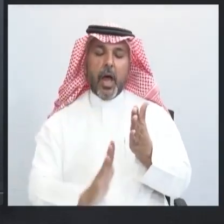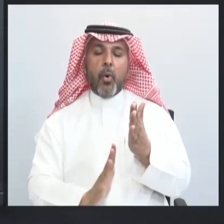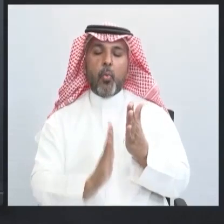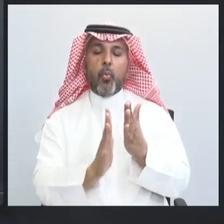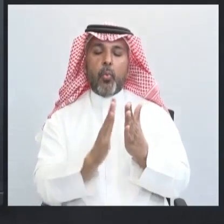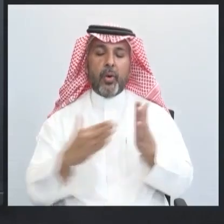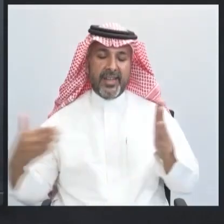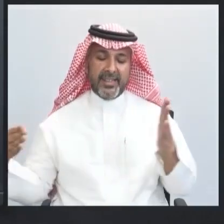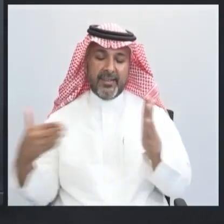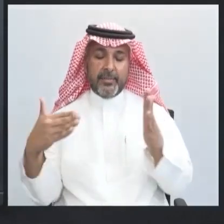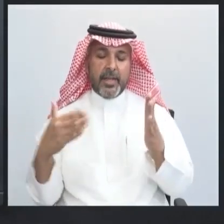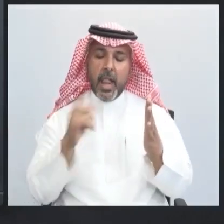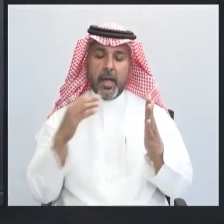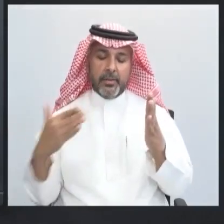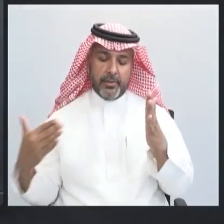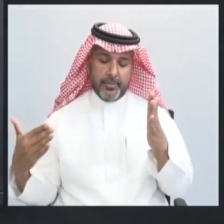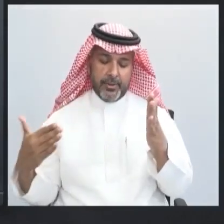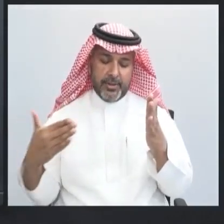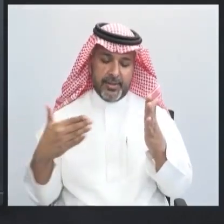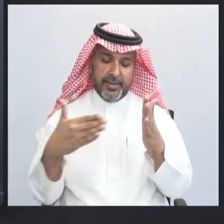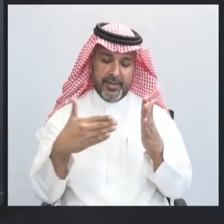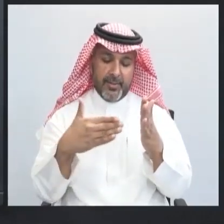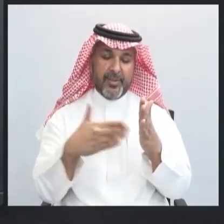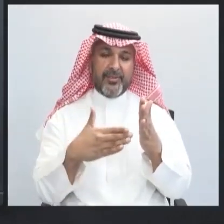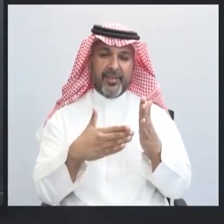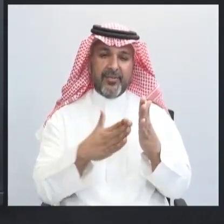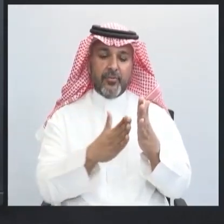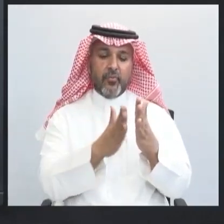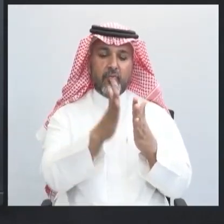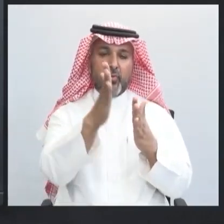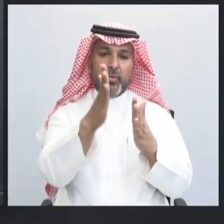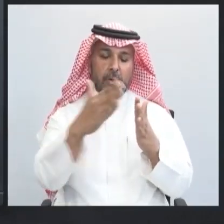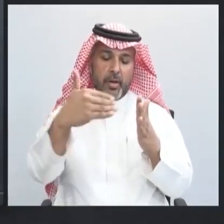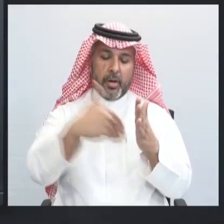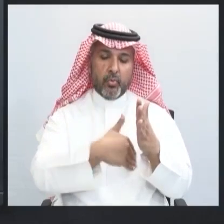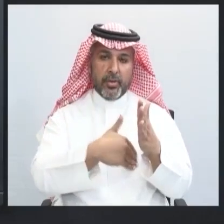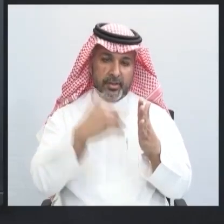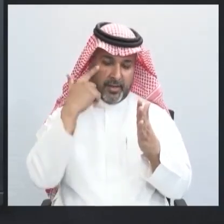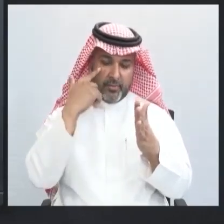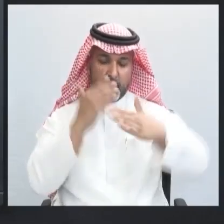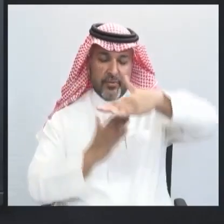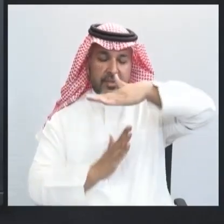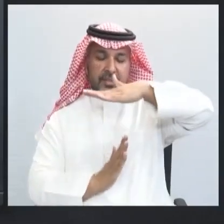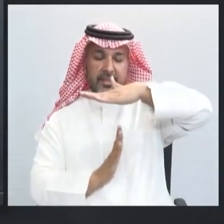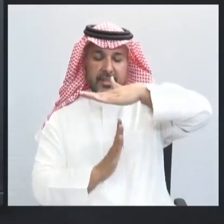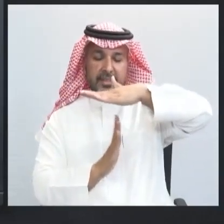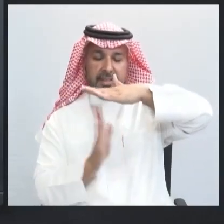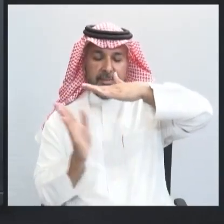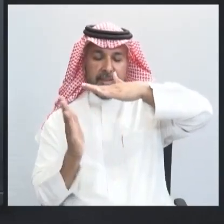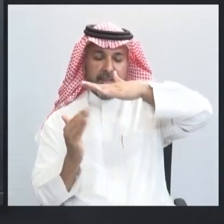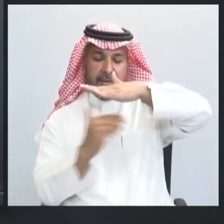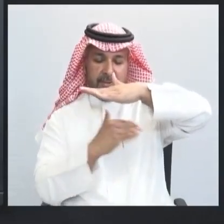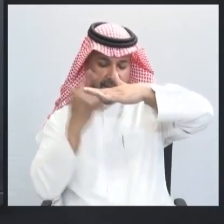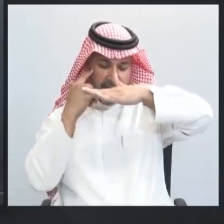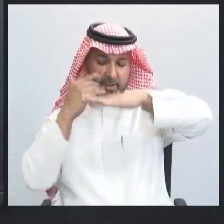اللي هو الداله ثم بعد ذلك طيب والقيم اللي بعد هذا الخط القيم اللي بعد اكس هذه اللي